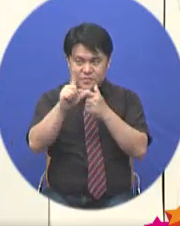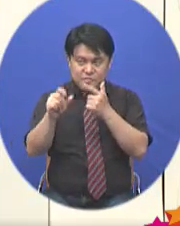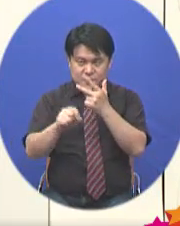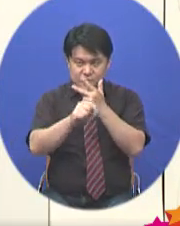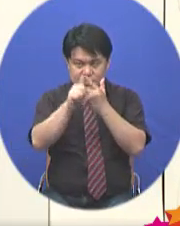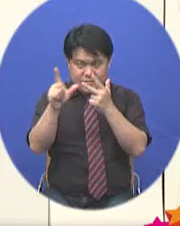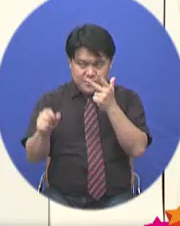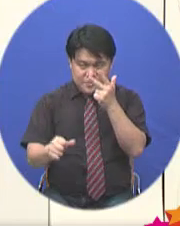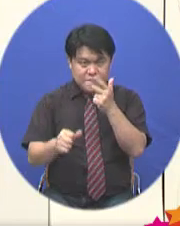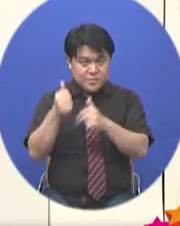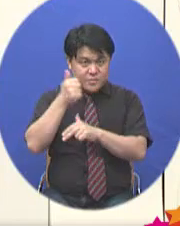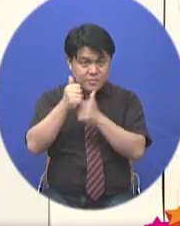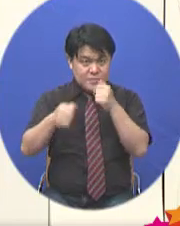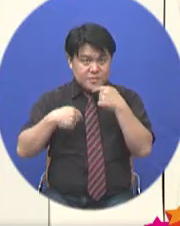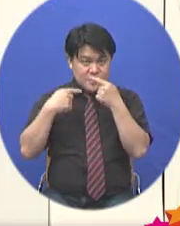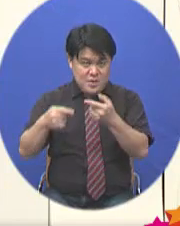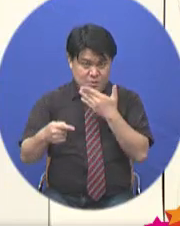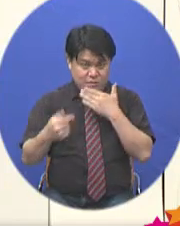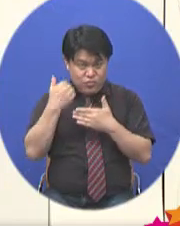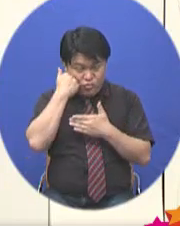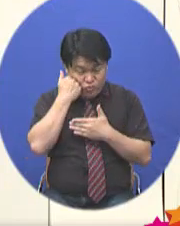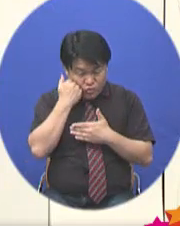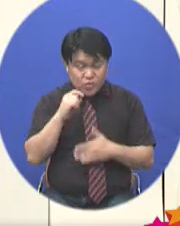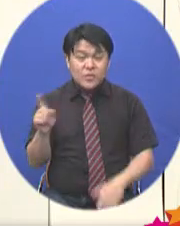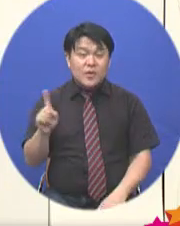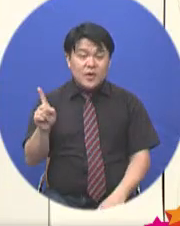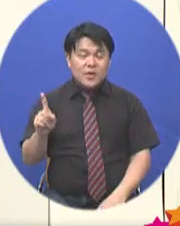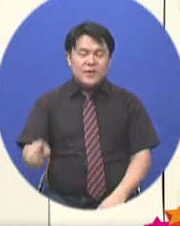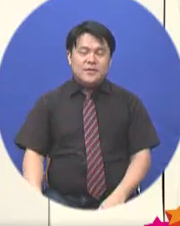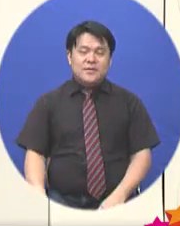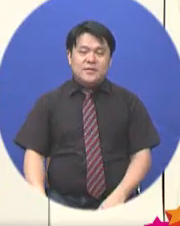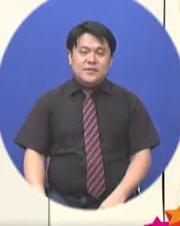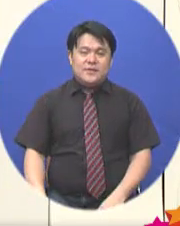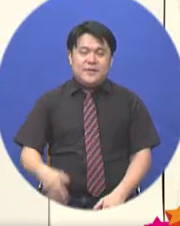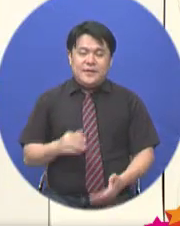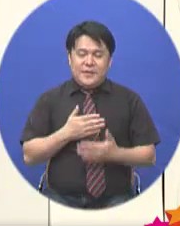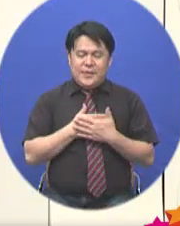월말 결선을 나오실 티켓을 거머쥐신